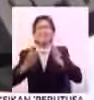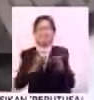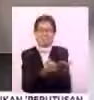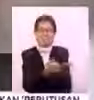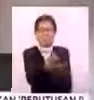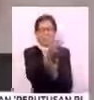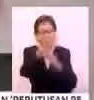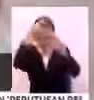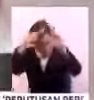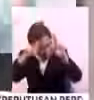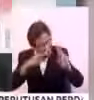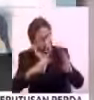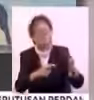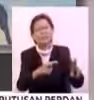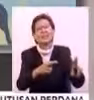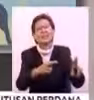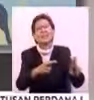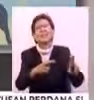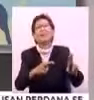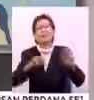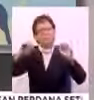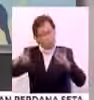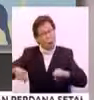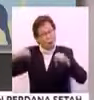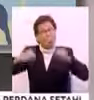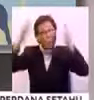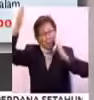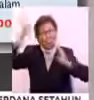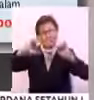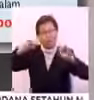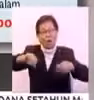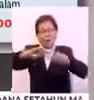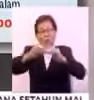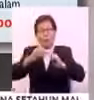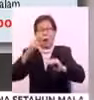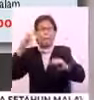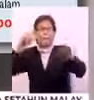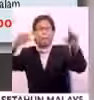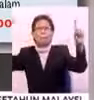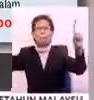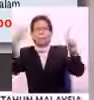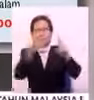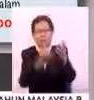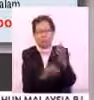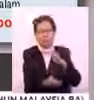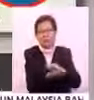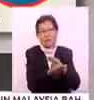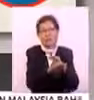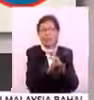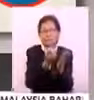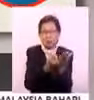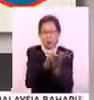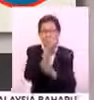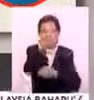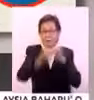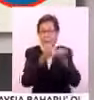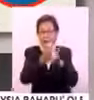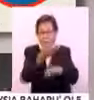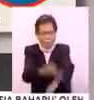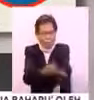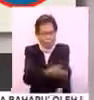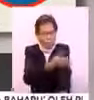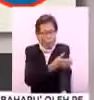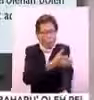dan dihormati. Bukan mustahil, kedudukan negara dalam indeks persepsi rasuah Transparency International juga bertambah